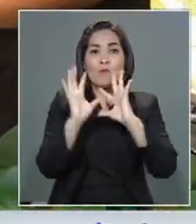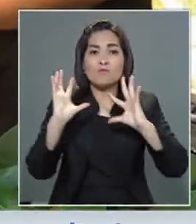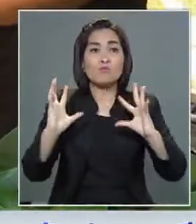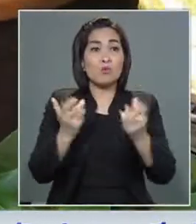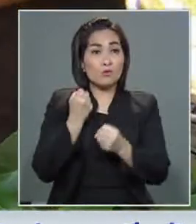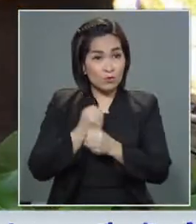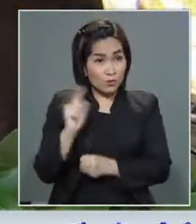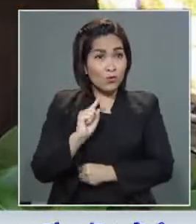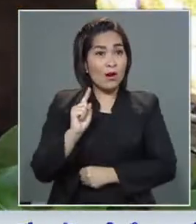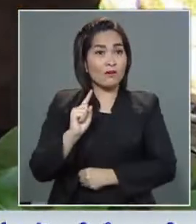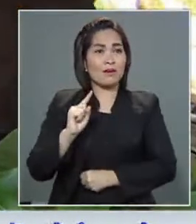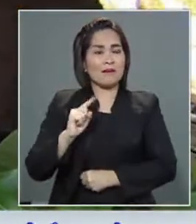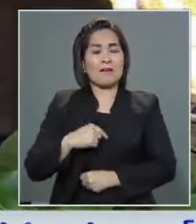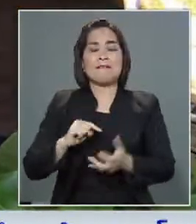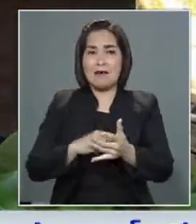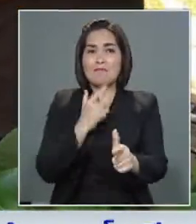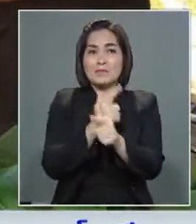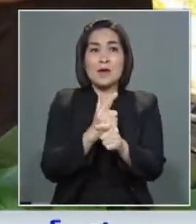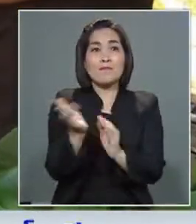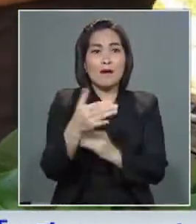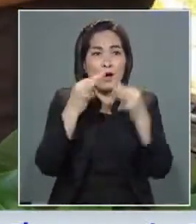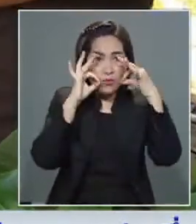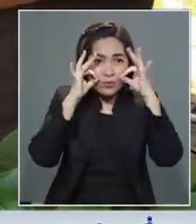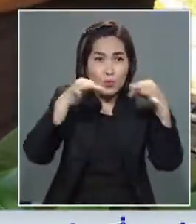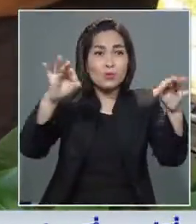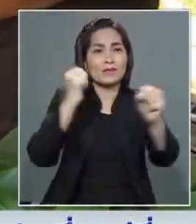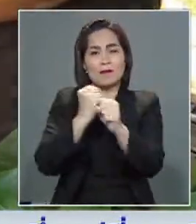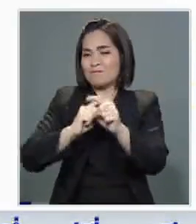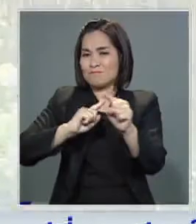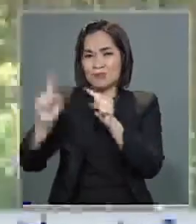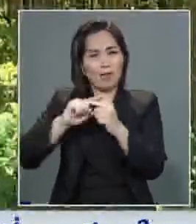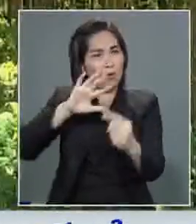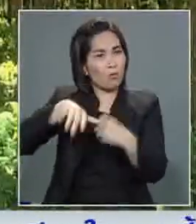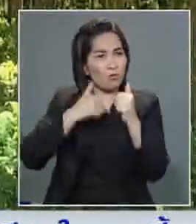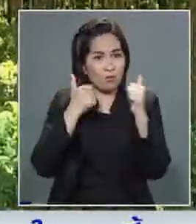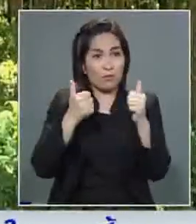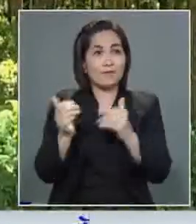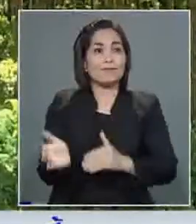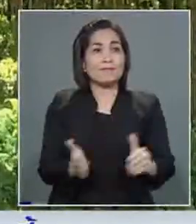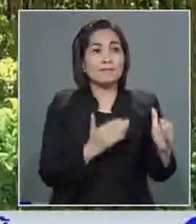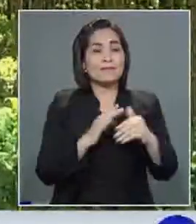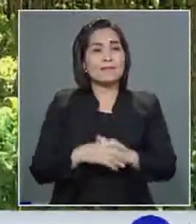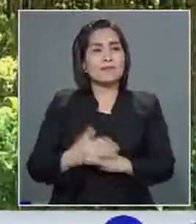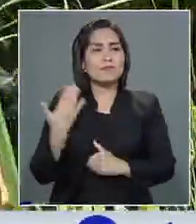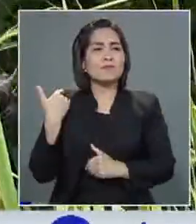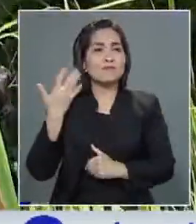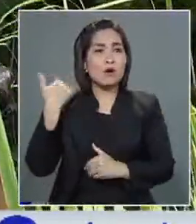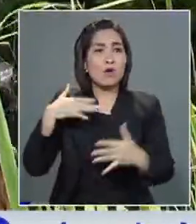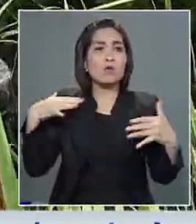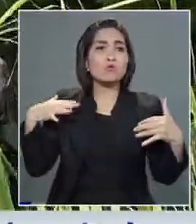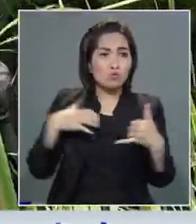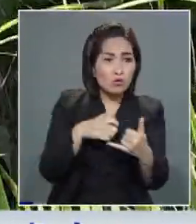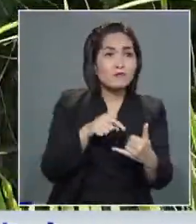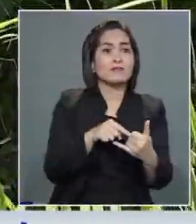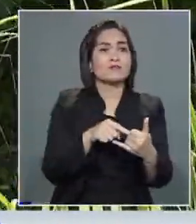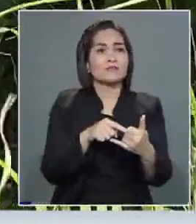แล้วก็เป็นที่มานี่เลยเลี้ยงปลาดุกทำอะไรตัวมีไหลโอ้โหสุดยอดเลยอ่ะพี่เจน อยู่ช่วงนึงที่ว่าโดนรถชนฮะเนี่ย เอาเหรอ